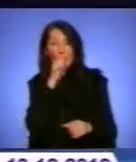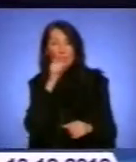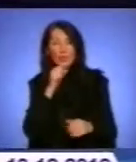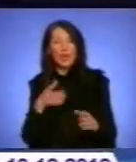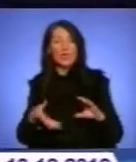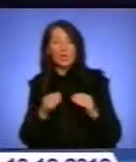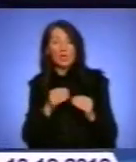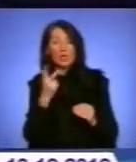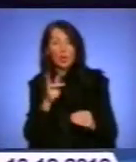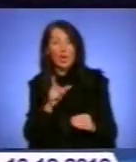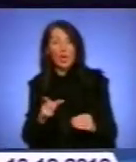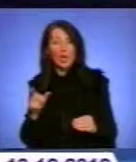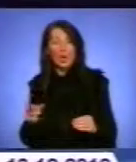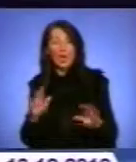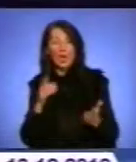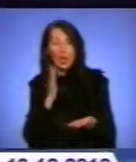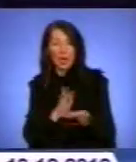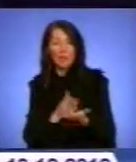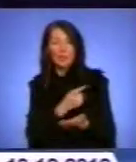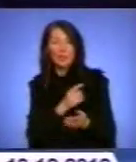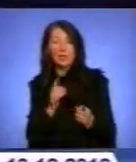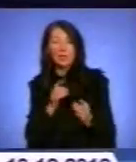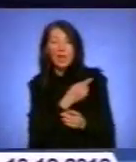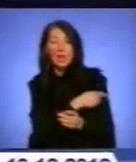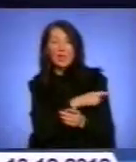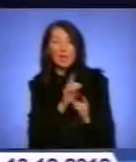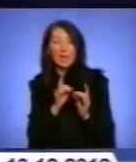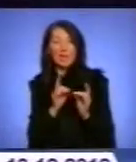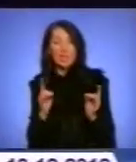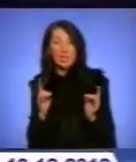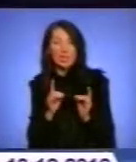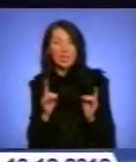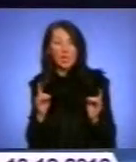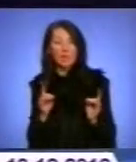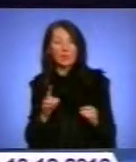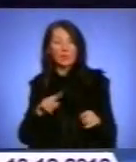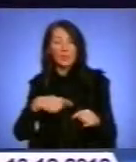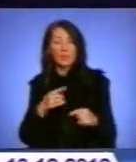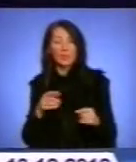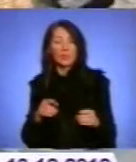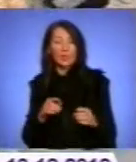3 людей опинилися на лікарняних ліжках. У наступному сюжеті дізнаєтесь, як берегтися взимку.